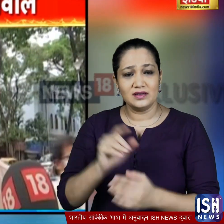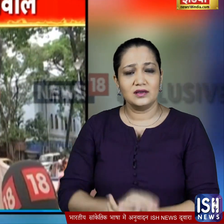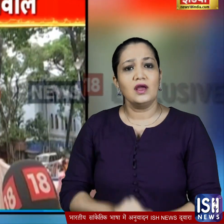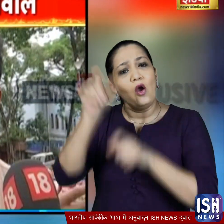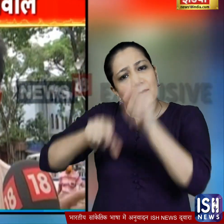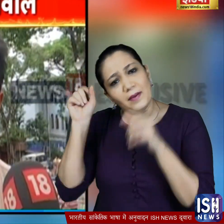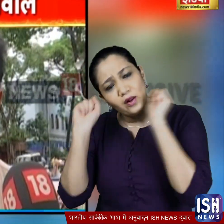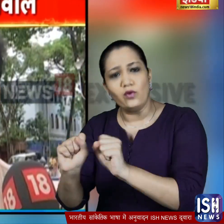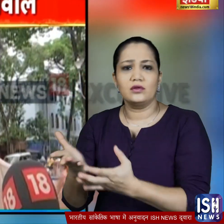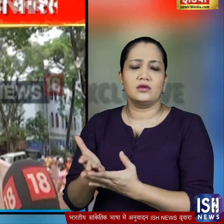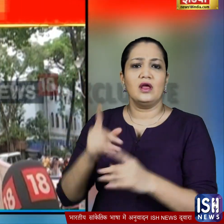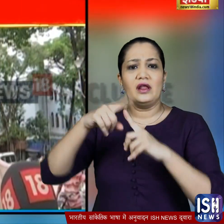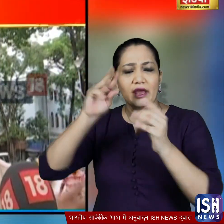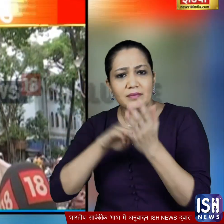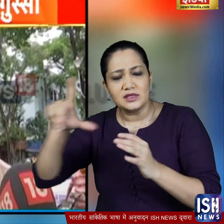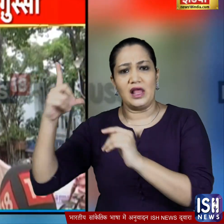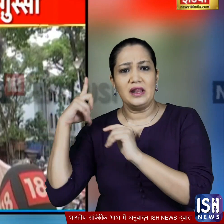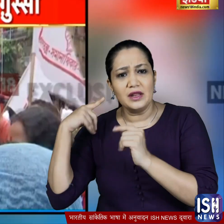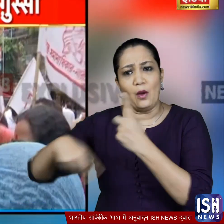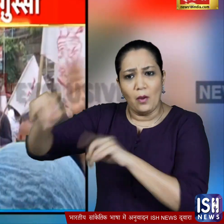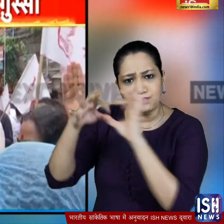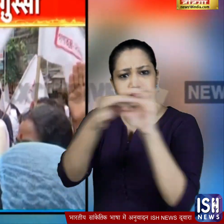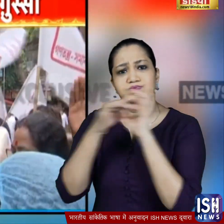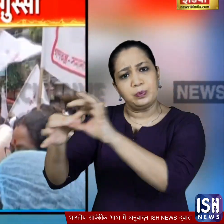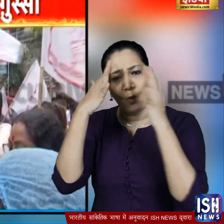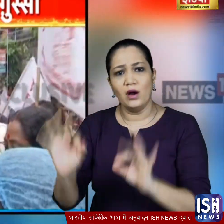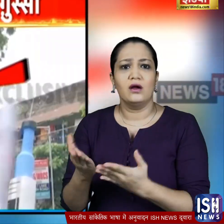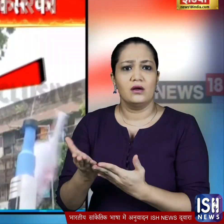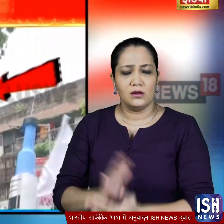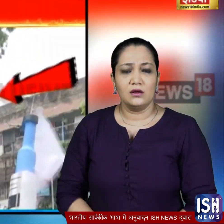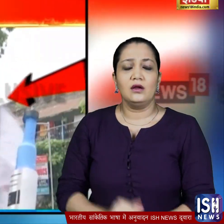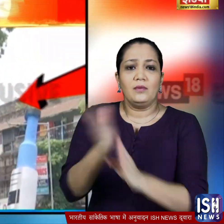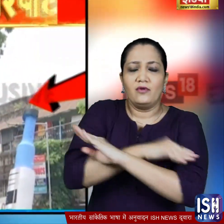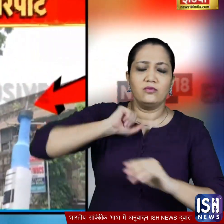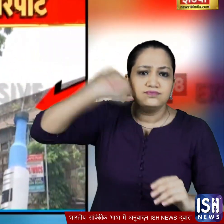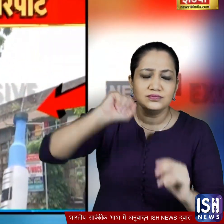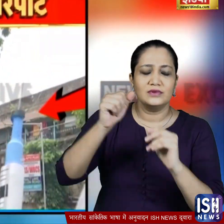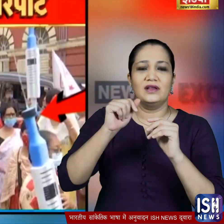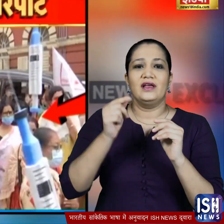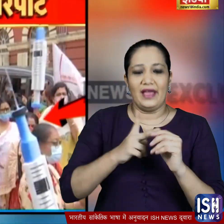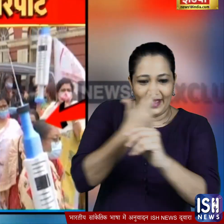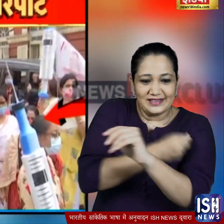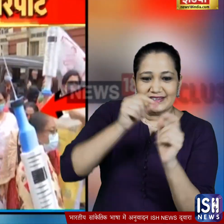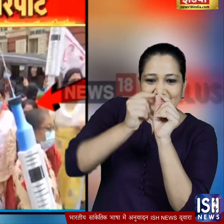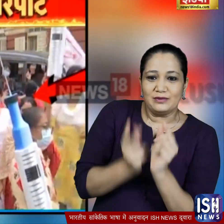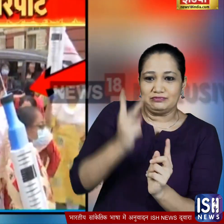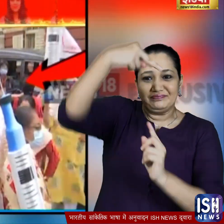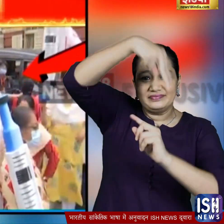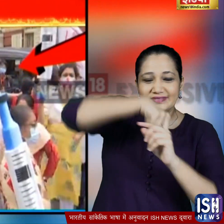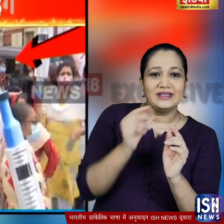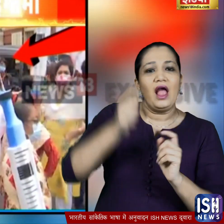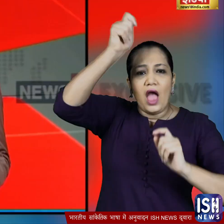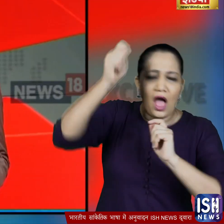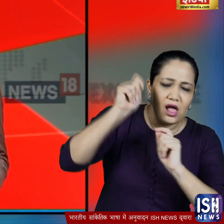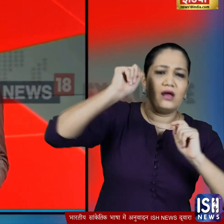है। TMC लीडर्स के साथ इसका नाता है, रिश्ता है। इससे पहले प्रदर्शनकारियों ने इंजेक्शन के कटआउट के साथ सड़क पर उतरकर अपना विरोध